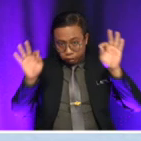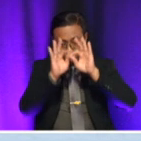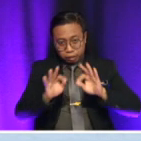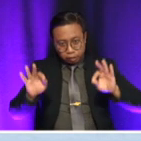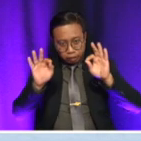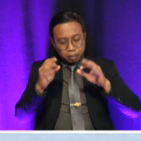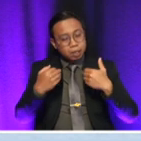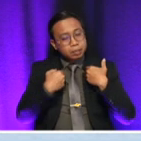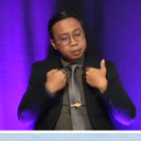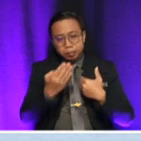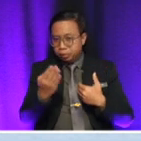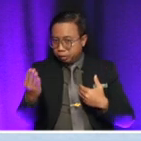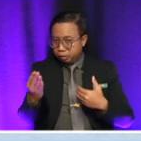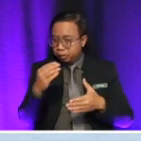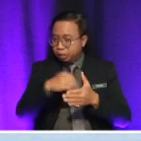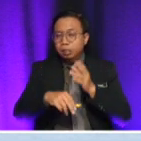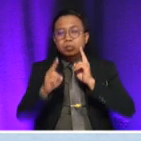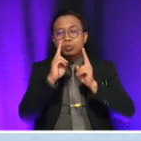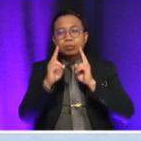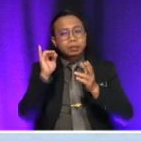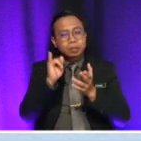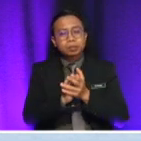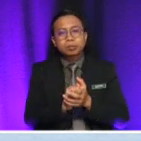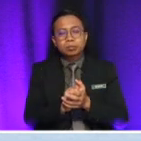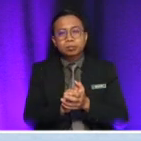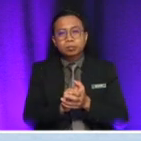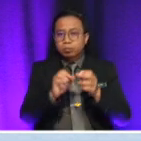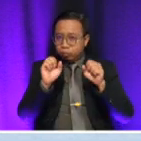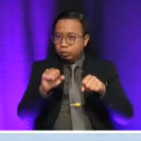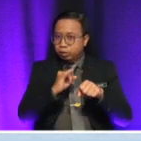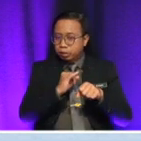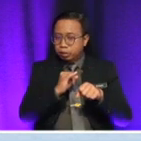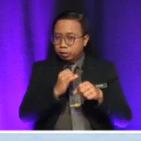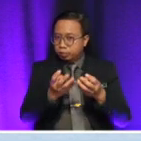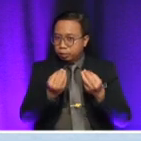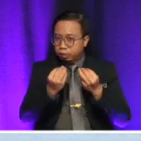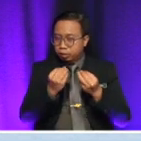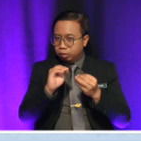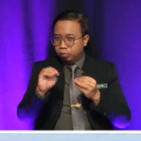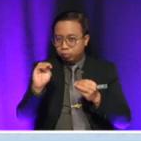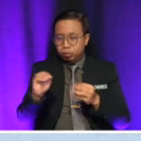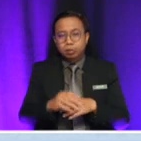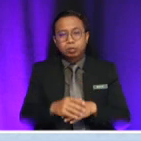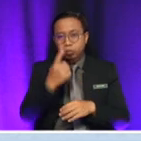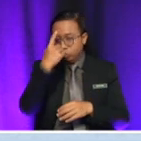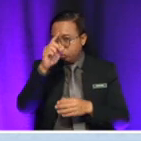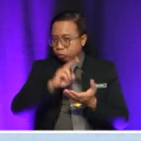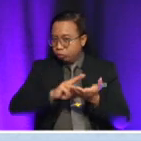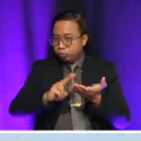perkara di dalam ucapan tersebut minta salah seorang murid di Google